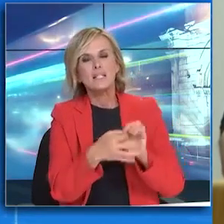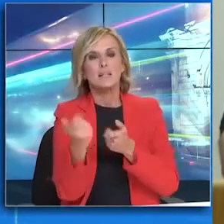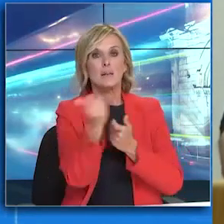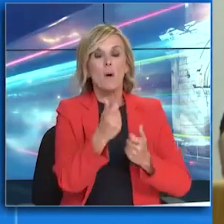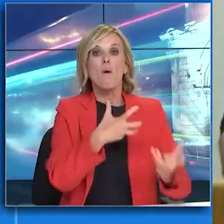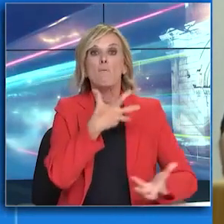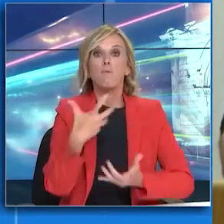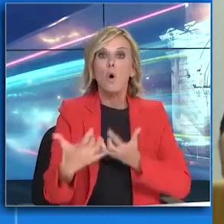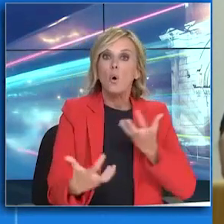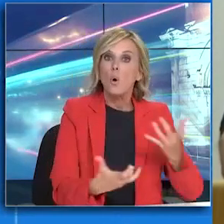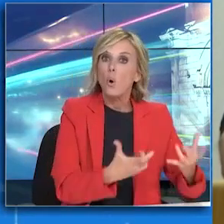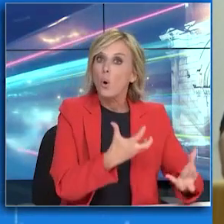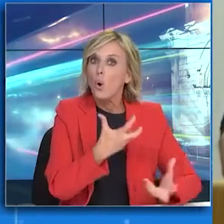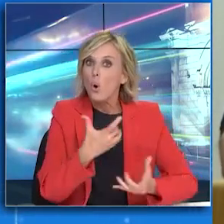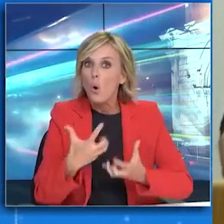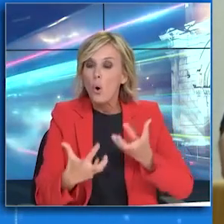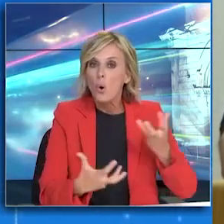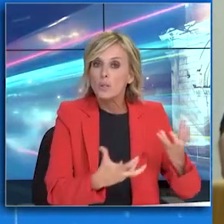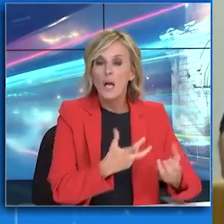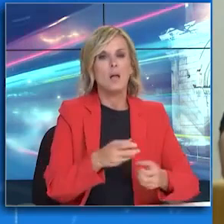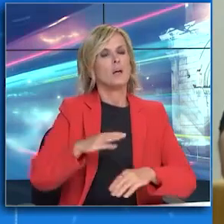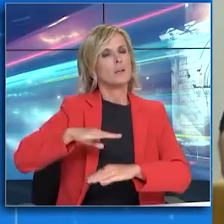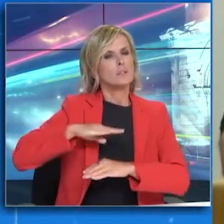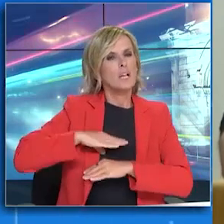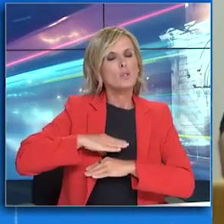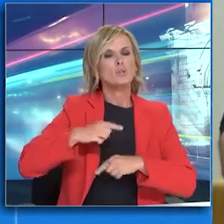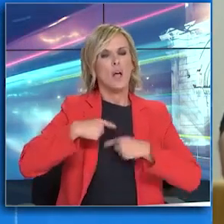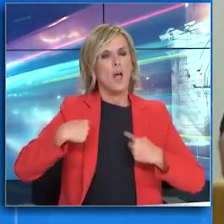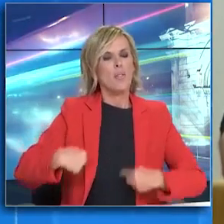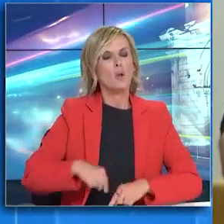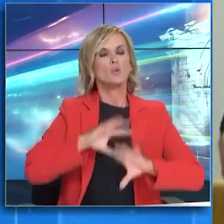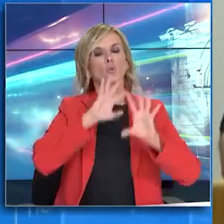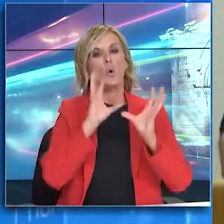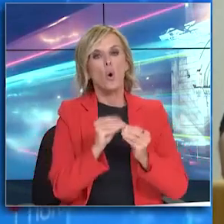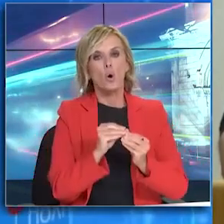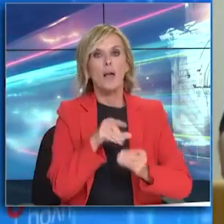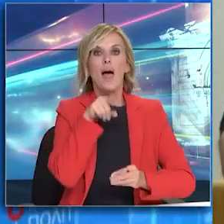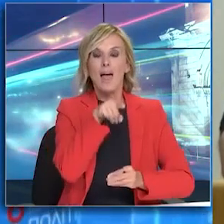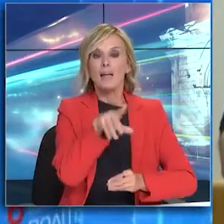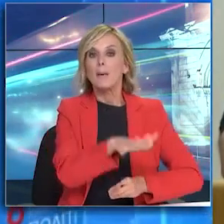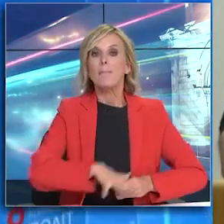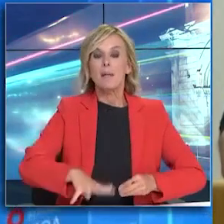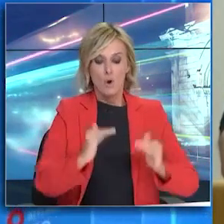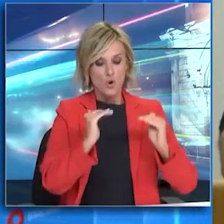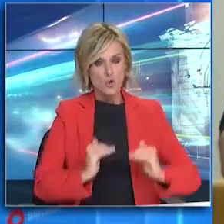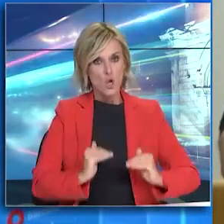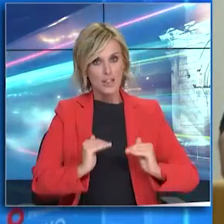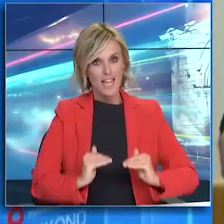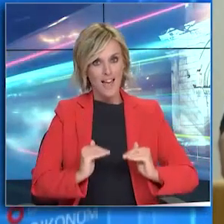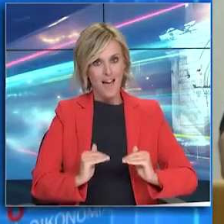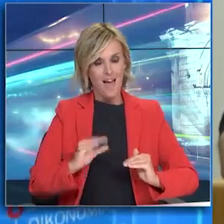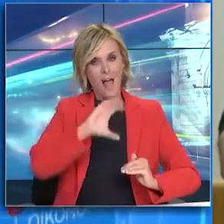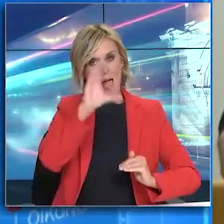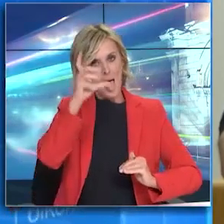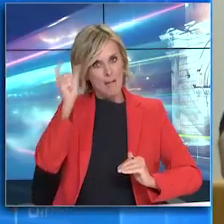με πολύ μεγάλη ένταση από όλες, μα από όλες τις δυνάμεις. Η πυρκαγιά έχει δημιουργήσει 2 μέτωπα. Στο νότιο τμήμα της η